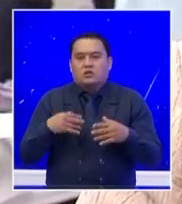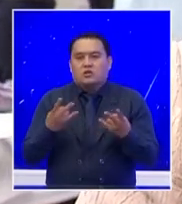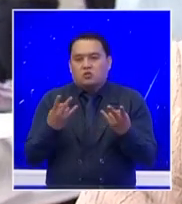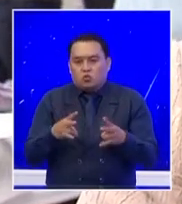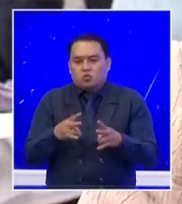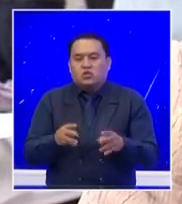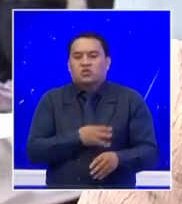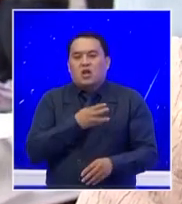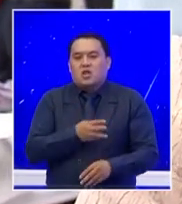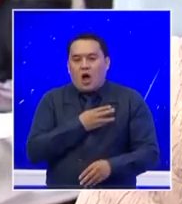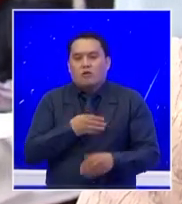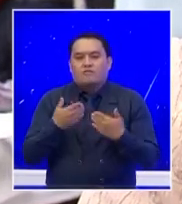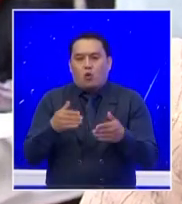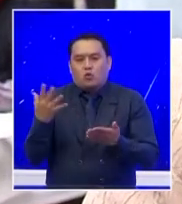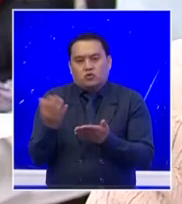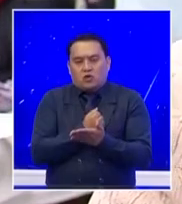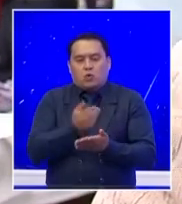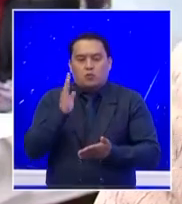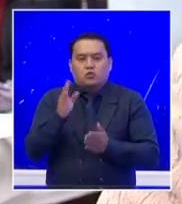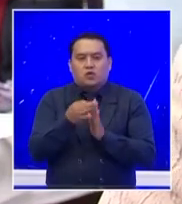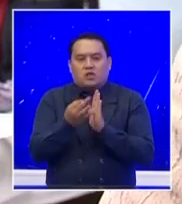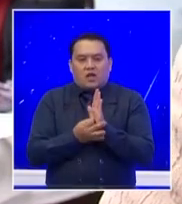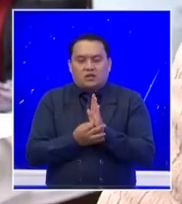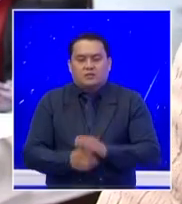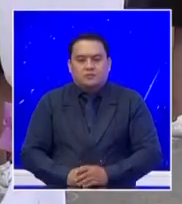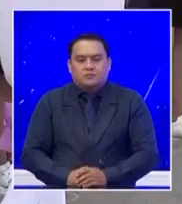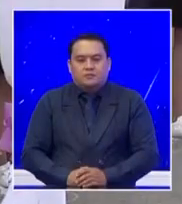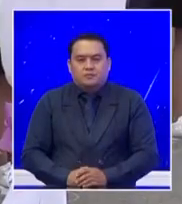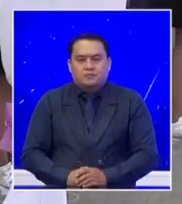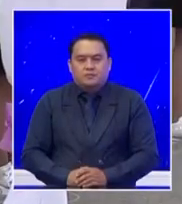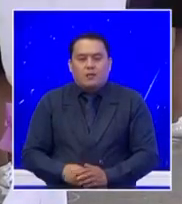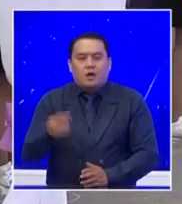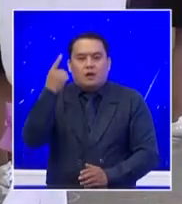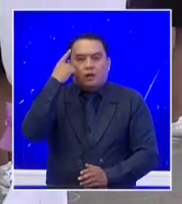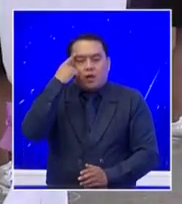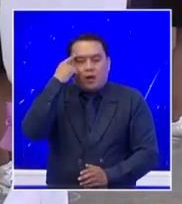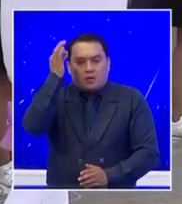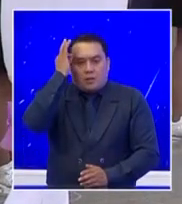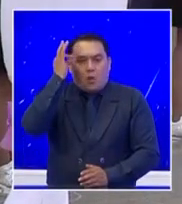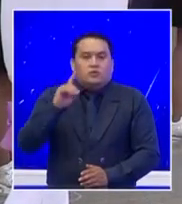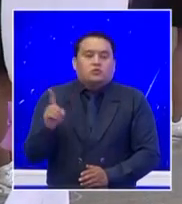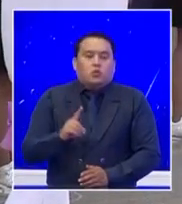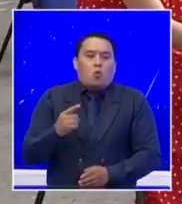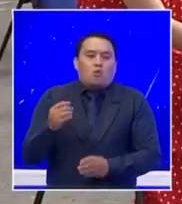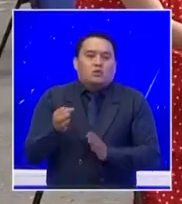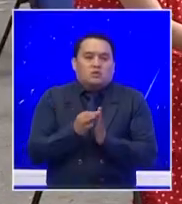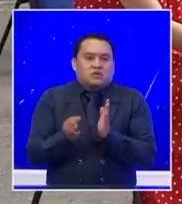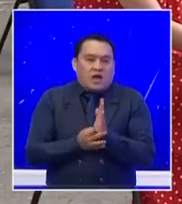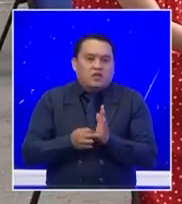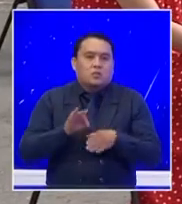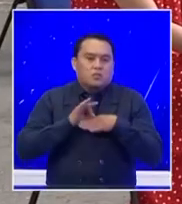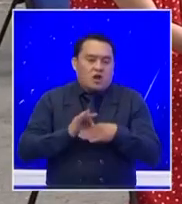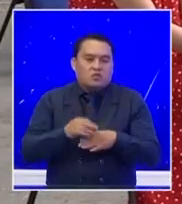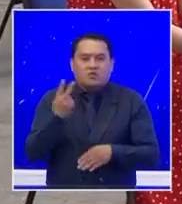грустить. Желаю нашим выпускникам удачи на предстоящих экзаменах. Напомним, единое тестирование для поступающих в вузы в этом году